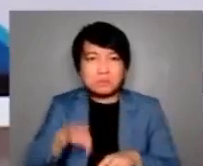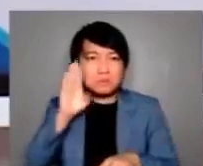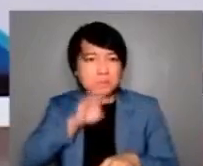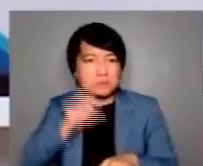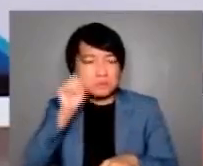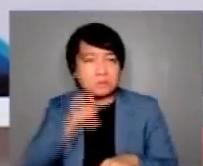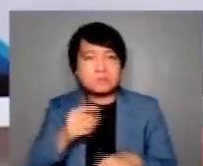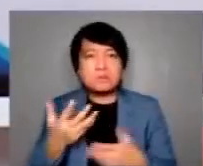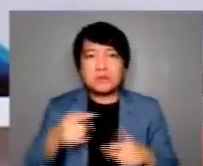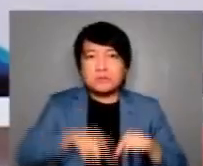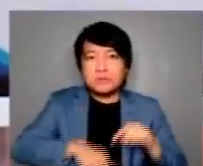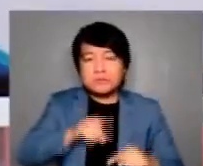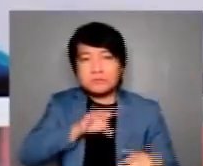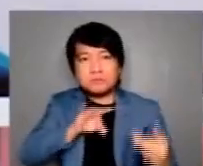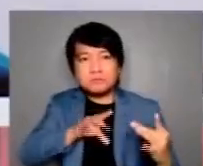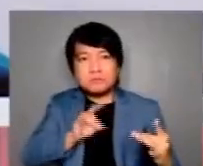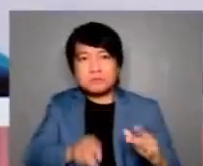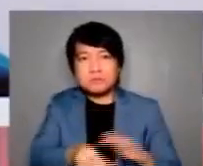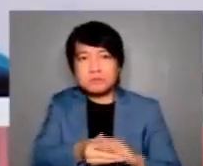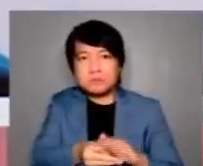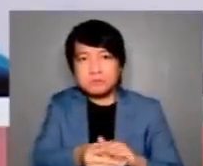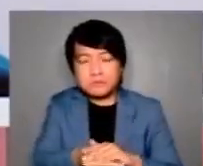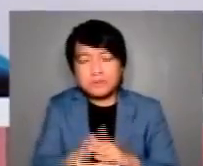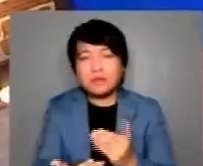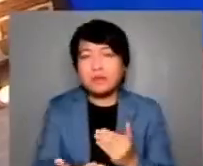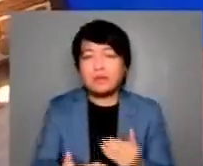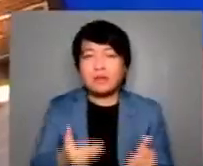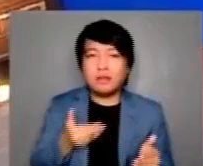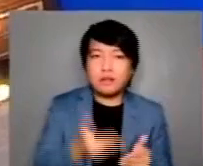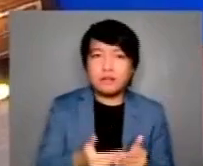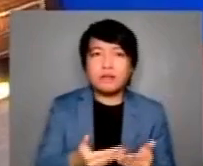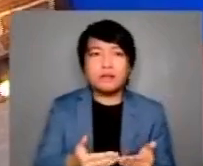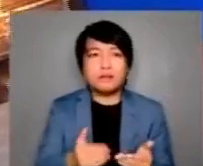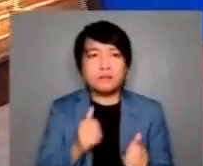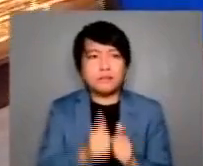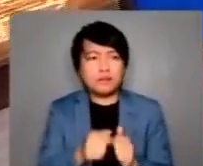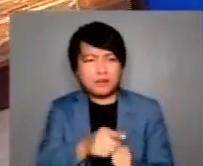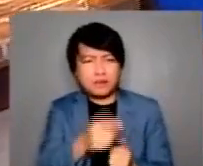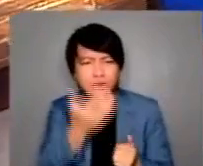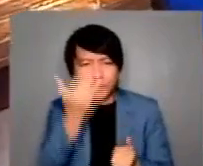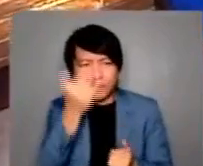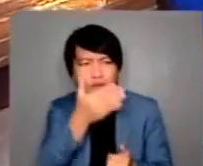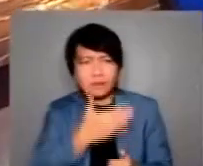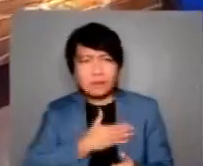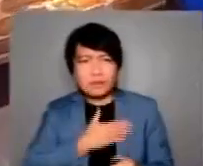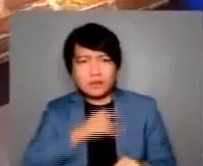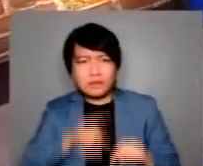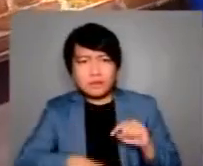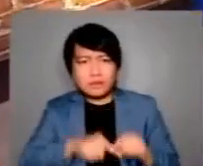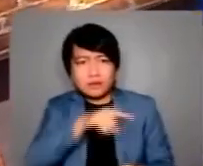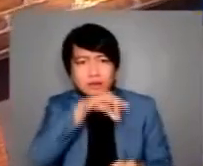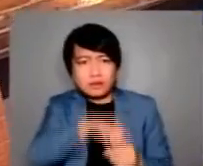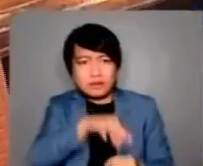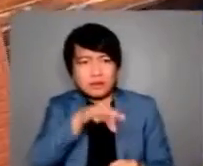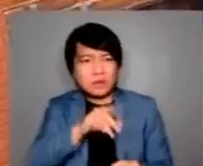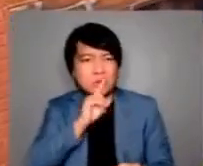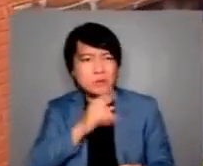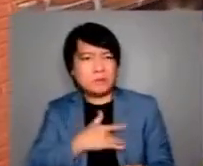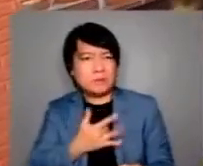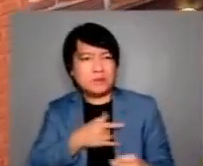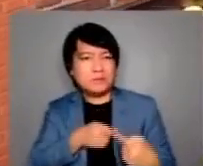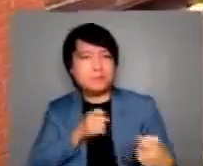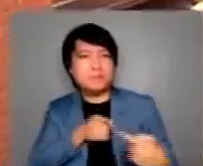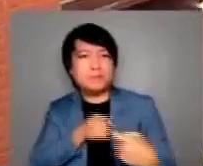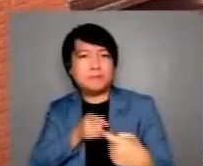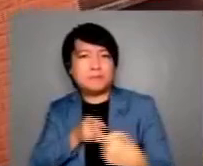po dahil sa hindi malapit mas malalapit hindi n Saan tatakbo Bakit tumakbo Ong kaibigan ko kakalabanin pa ako so medyo masama pero ano ba meron diyan at